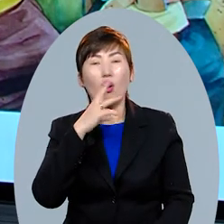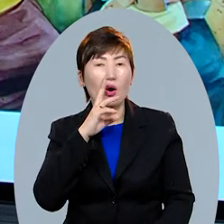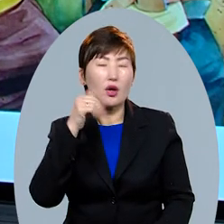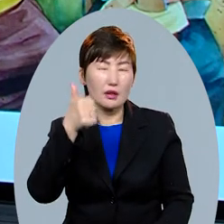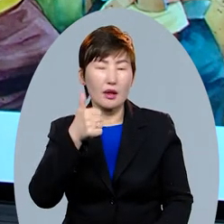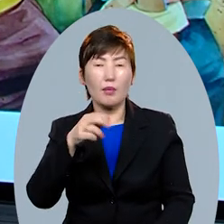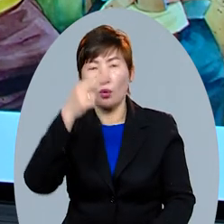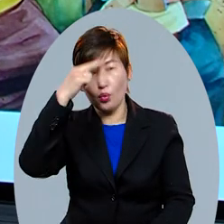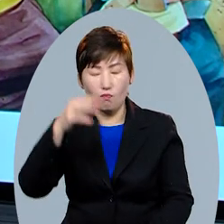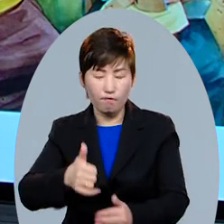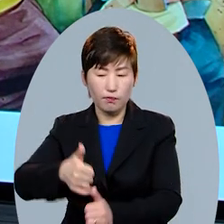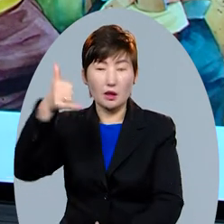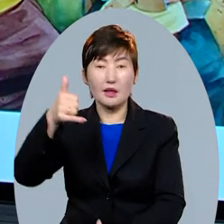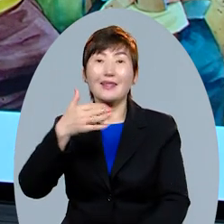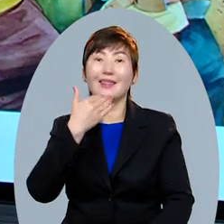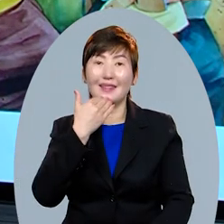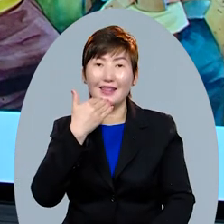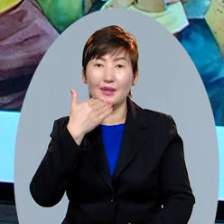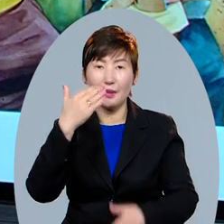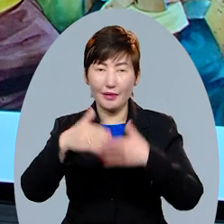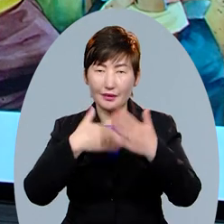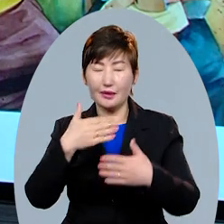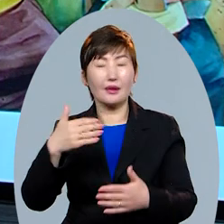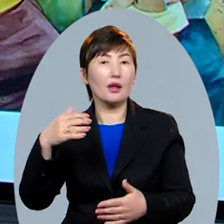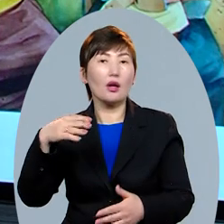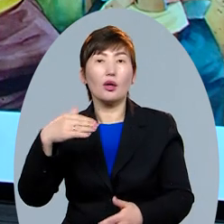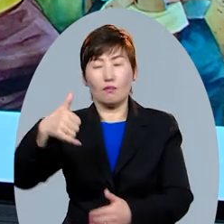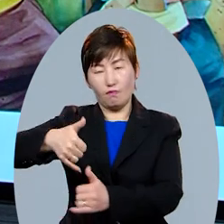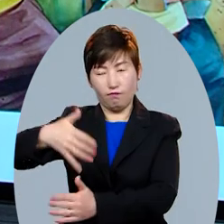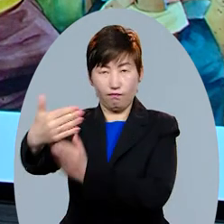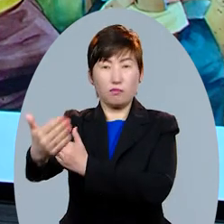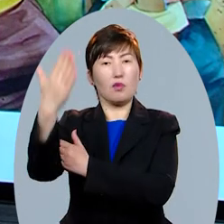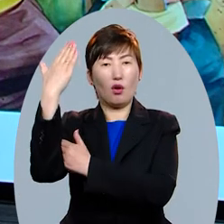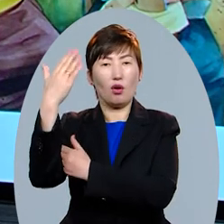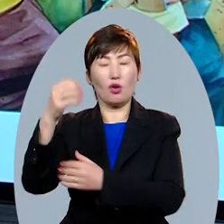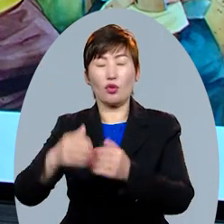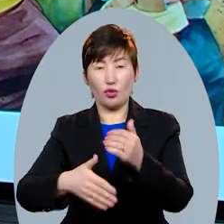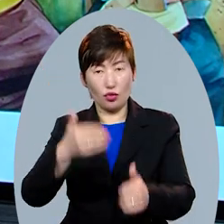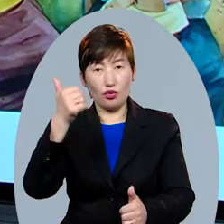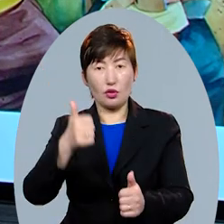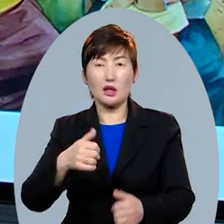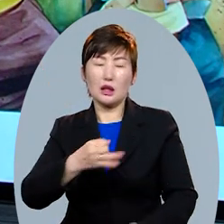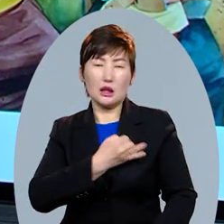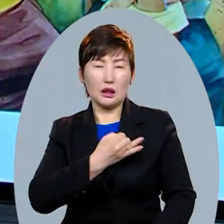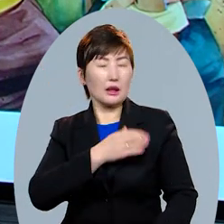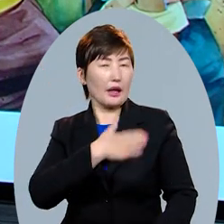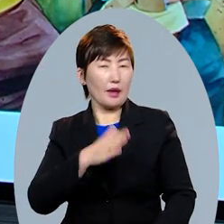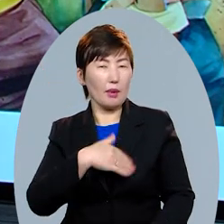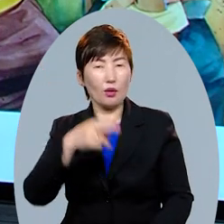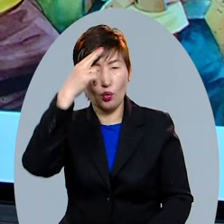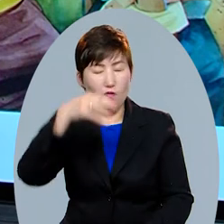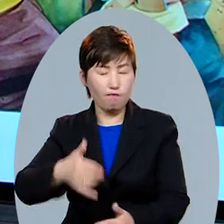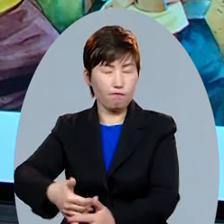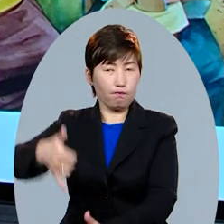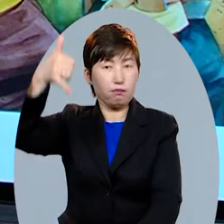хүү төөсдөг, энэд баясал бэлхаастай айлт хүү дохой өсдөг, итгэл хайр тэгшрээстэй айлт хүү дэлэн